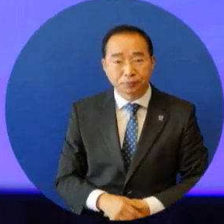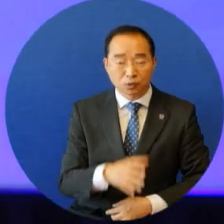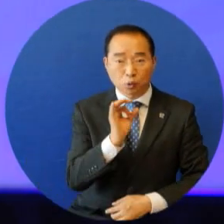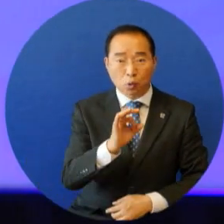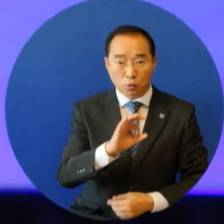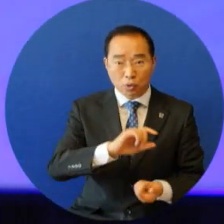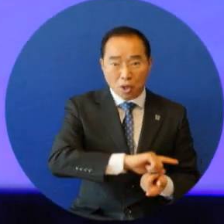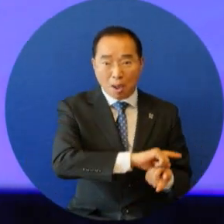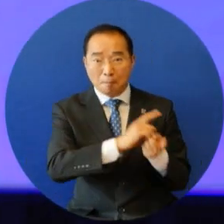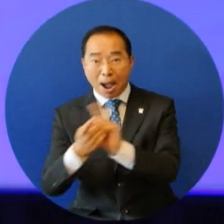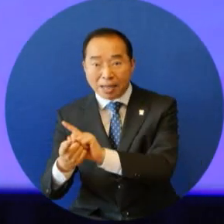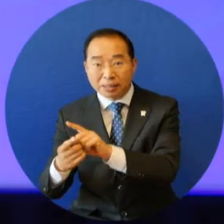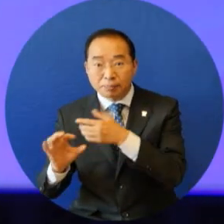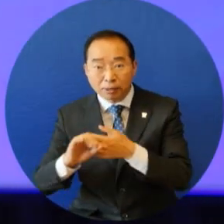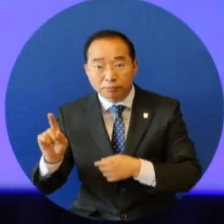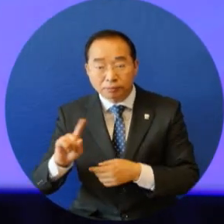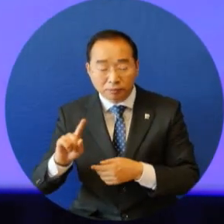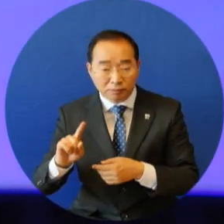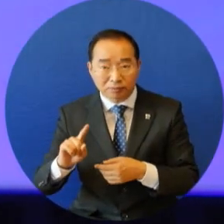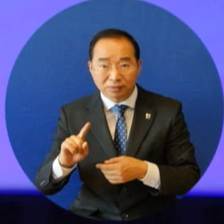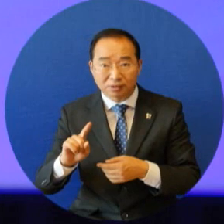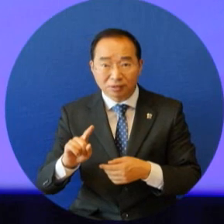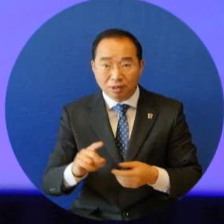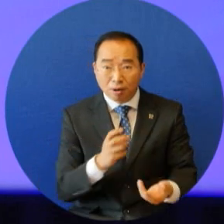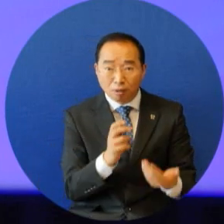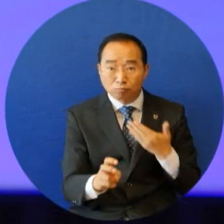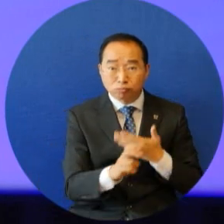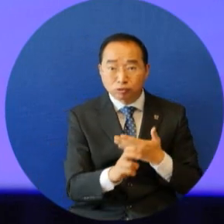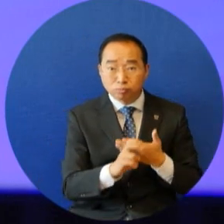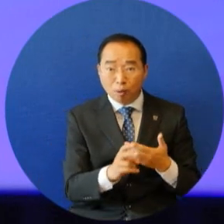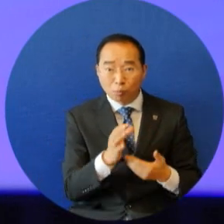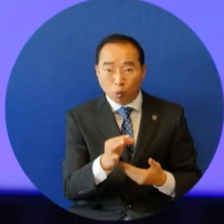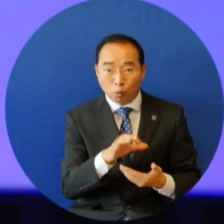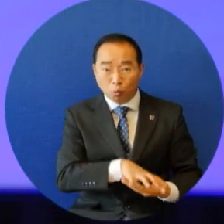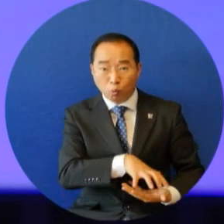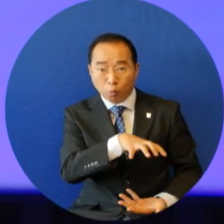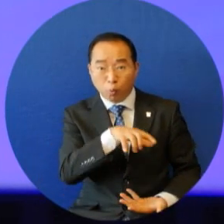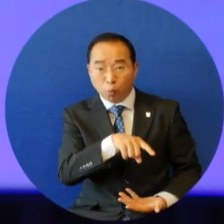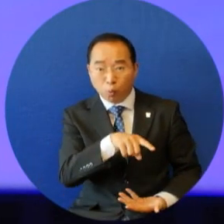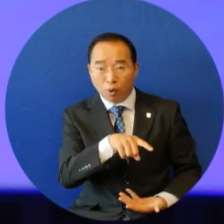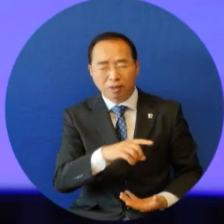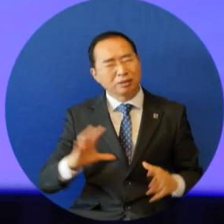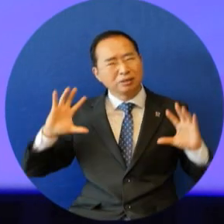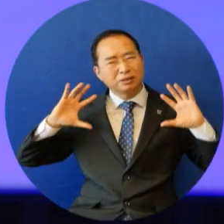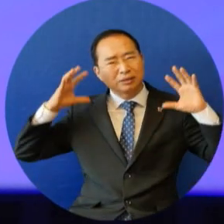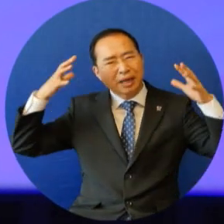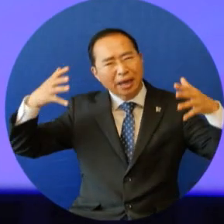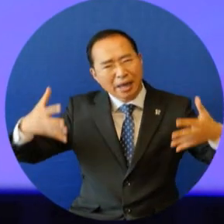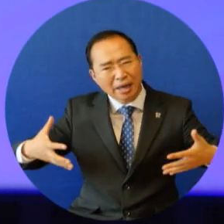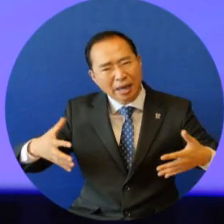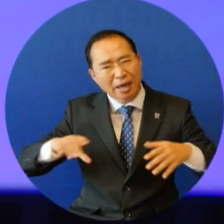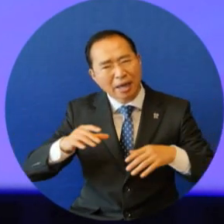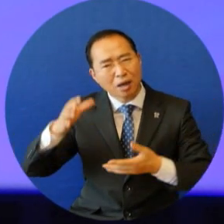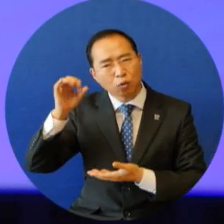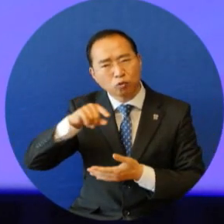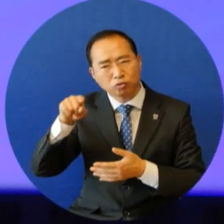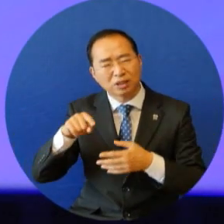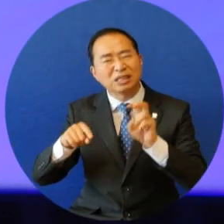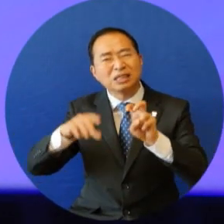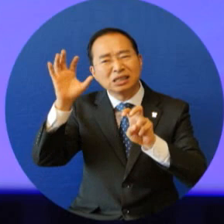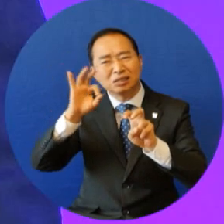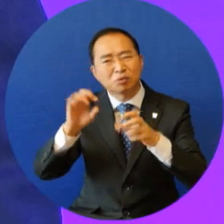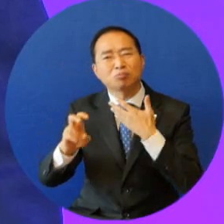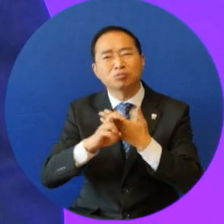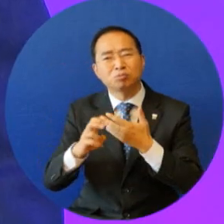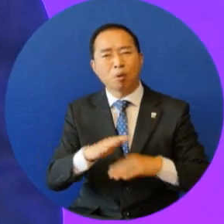화폐 개혁을 하게 되면은 사실은 지하에 숨어 있는 지하 저금이 세계 GDP의 한 20% 정도 된다고